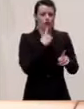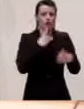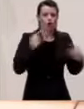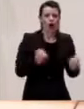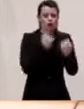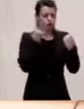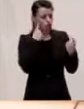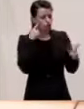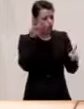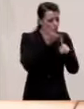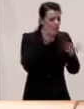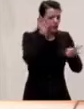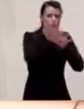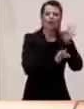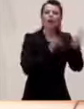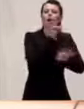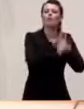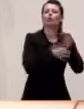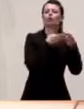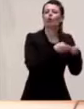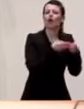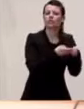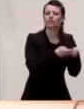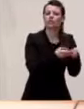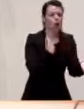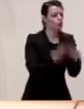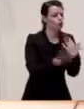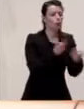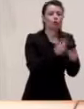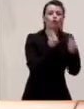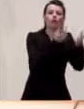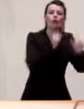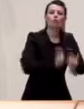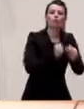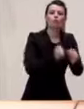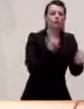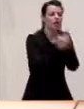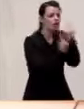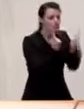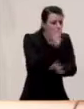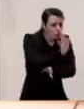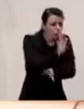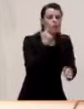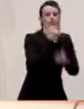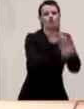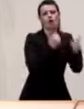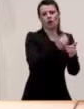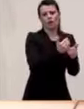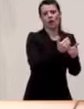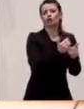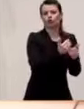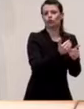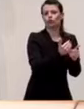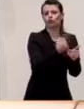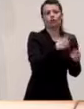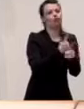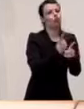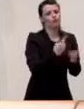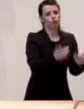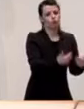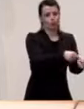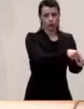azioni appunto terapeutiche e assistenziali che potevano migliorare le condizioni del paziente. Questo senza